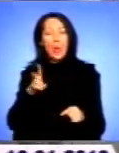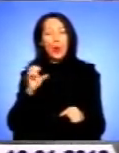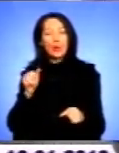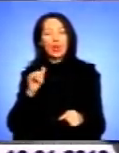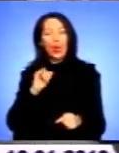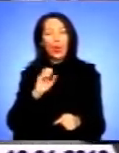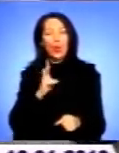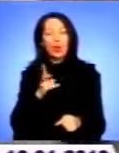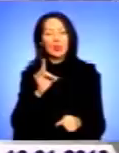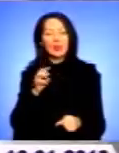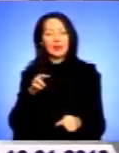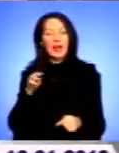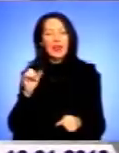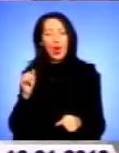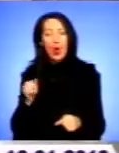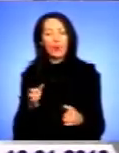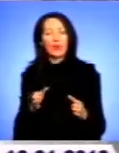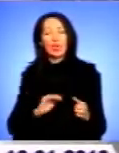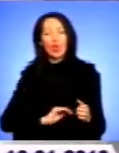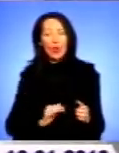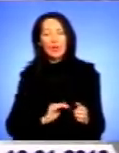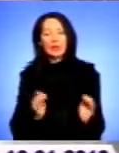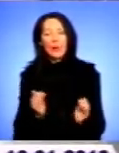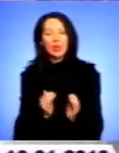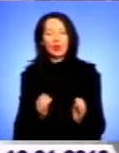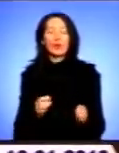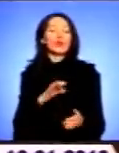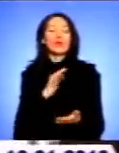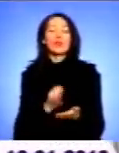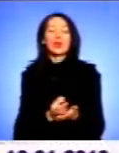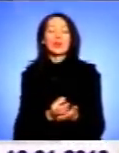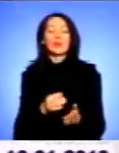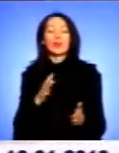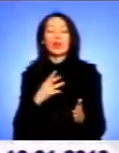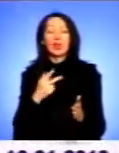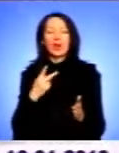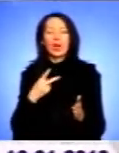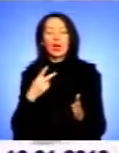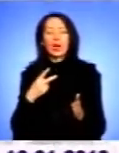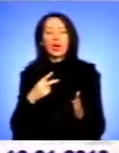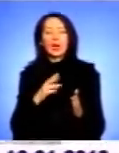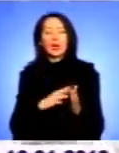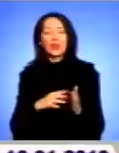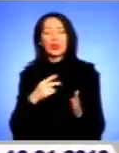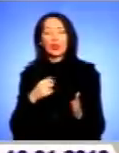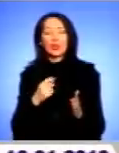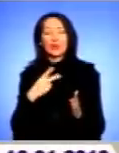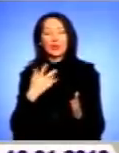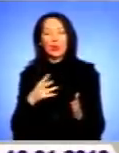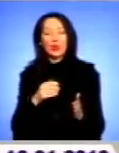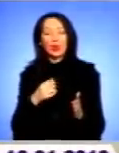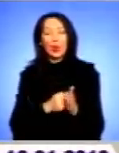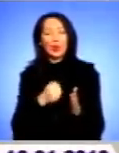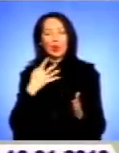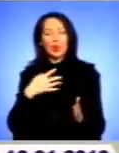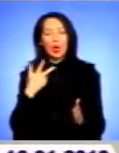«Укртелекому» – товариство з обмеженою відповідальністю «Тримоб» – з 25 копійок за хвилину до 43 з ПДВ. Водночас знизиться тариф